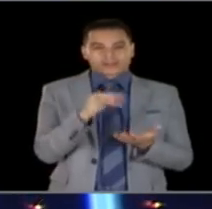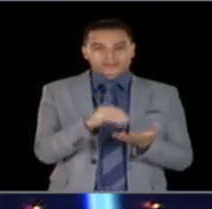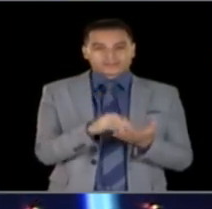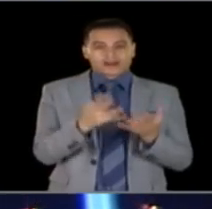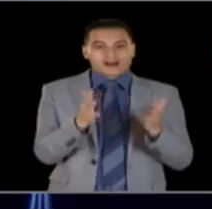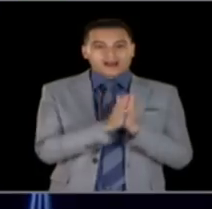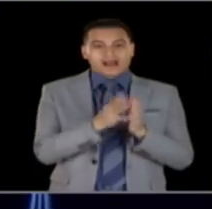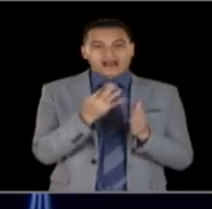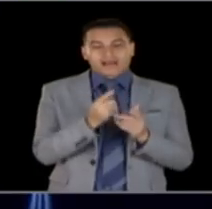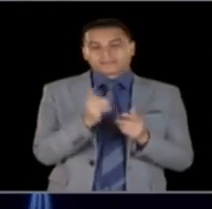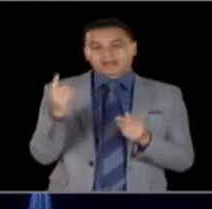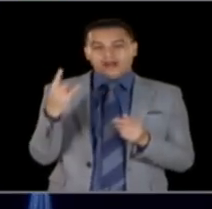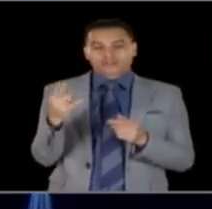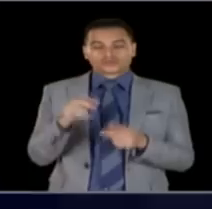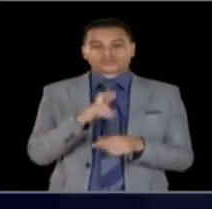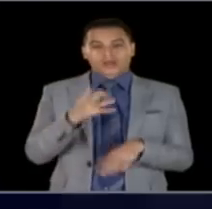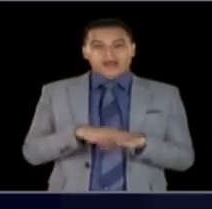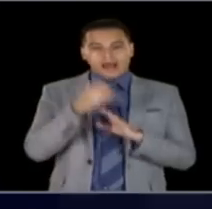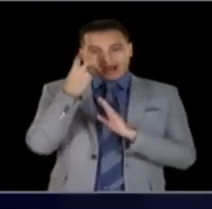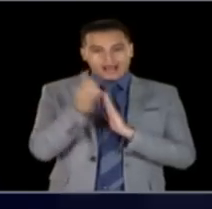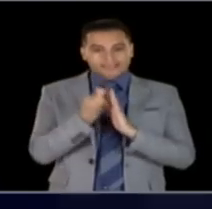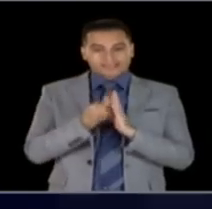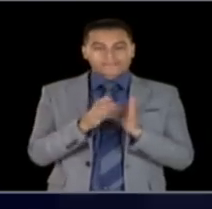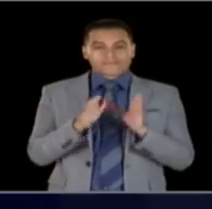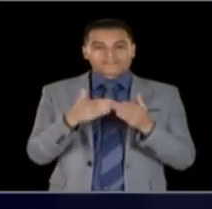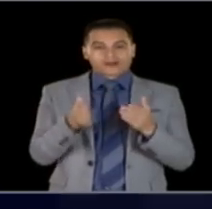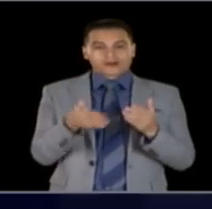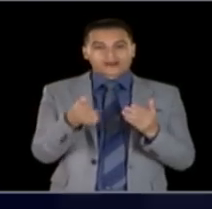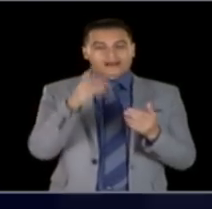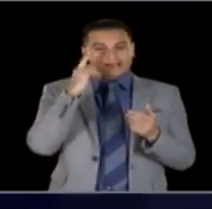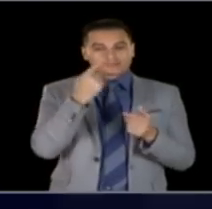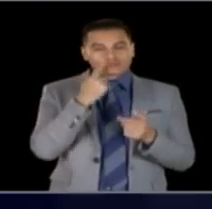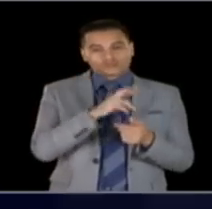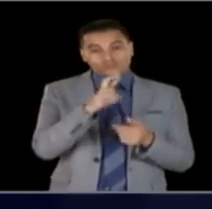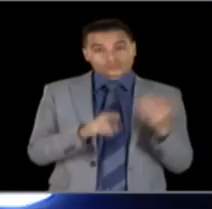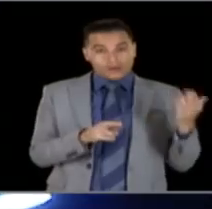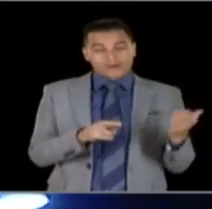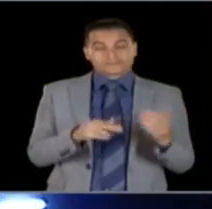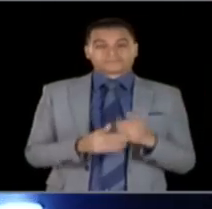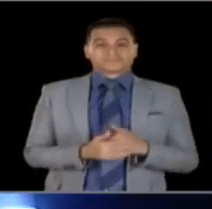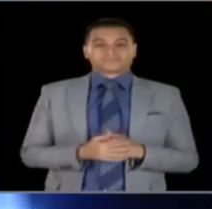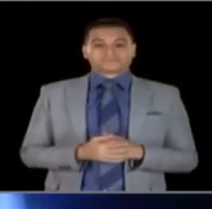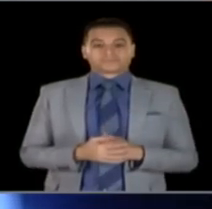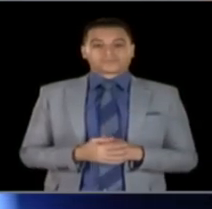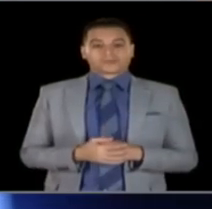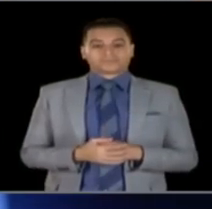القاضية 10. سؤال في الأدب، الحوت الأزرق أدب والسؤال.